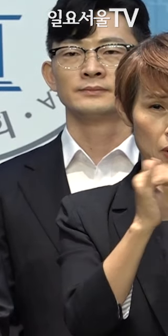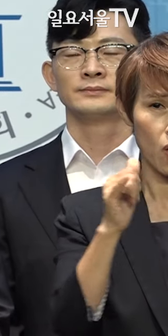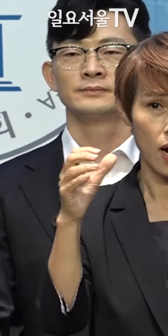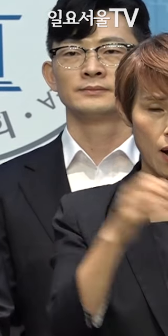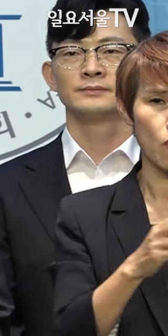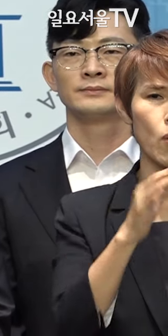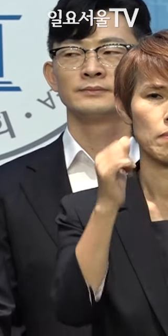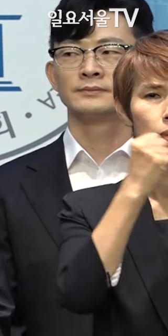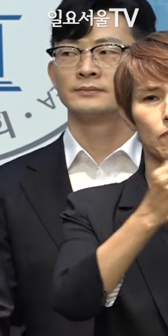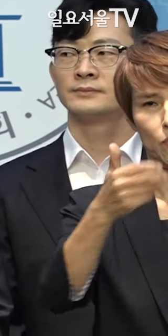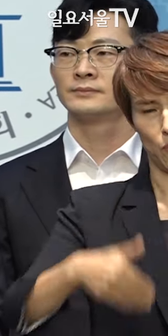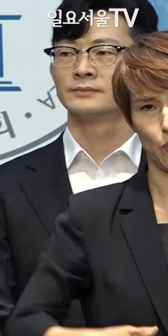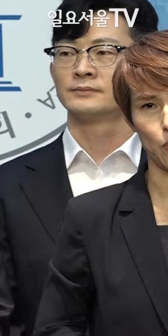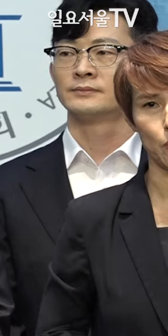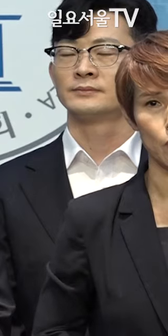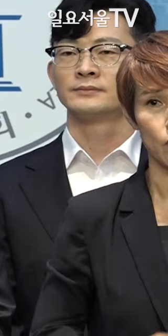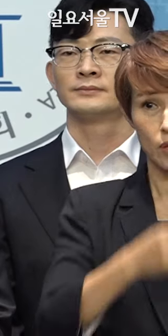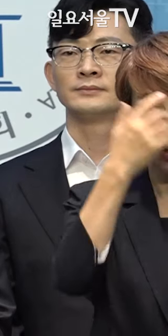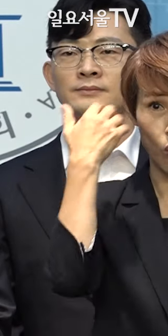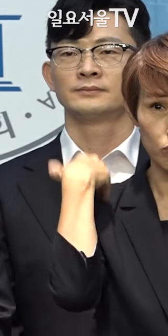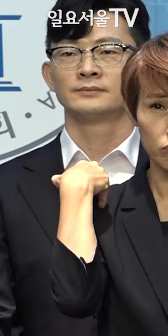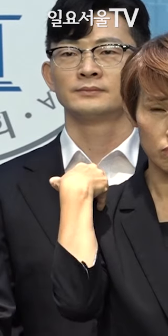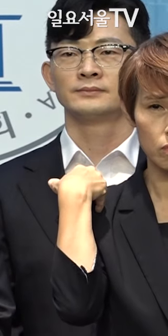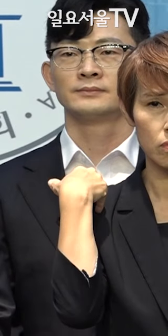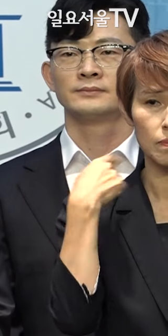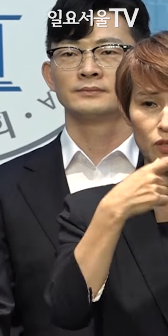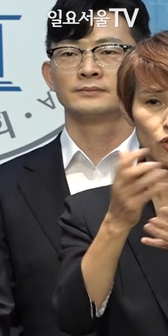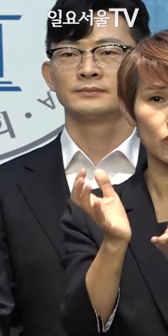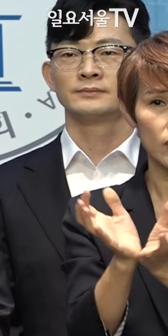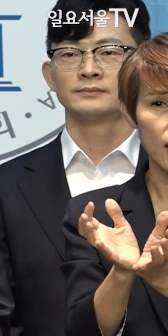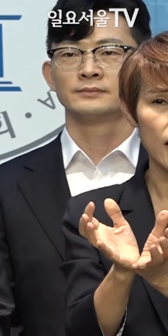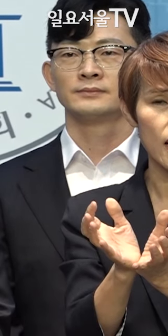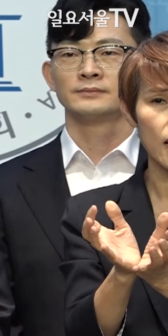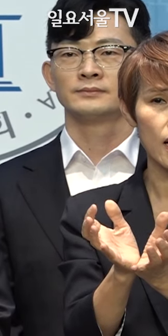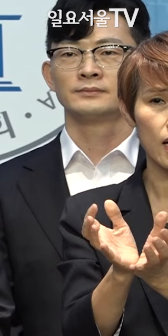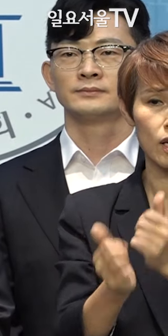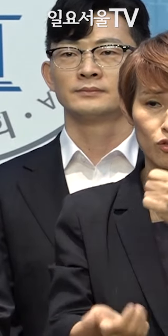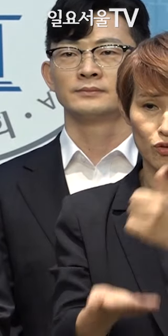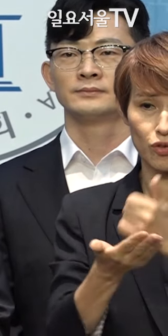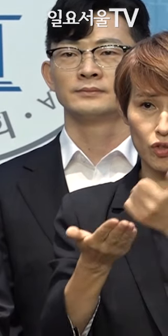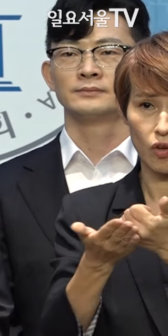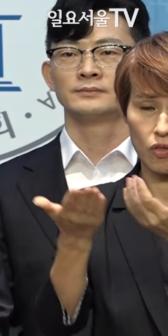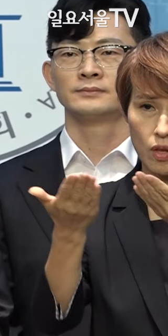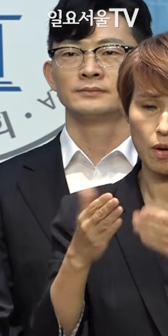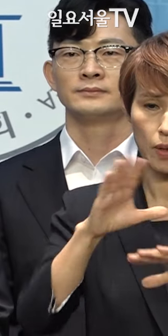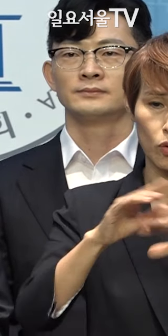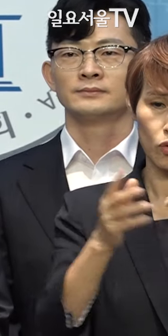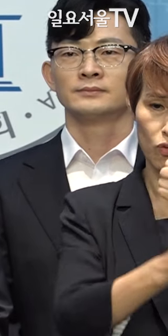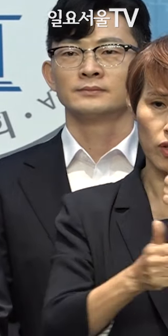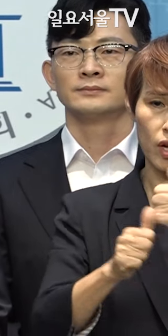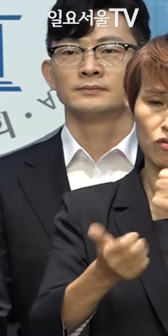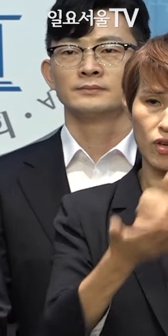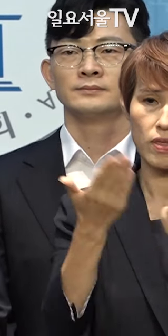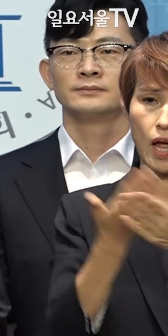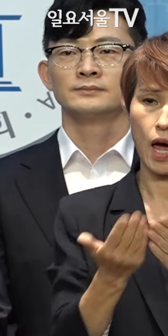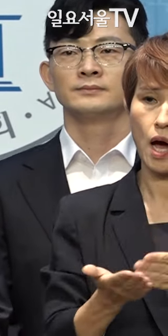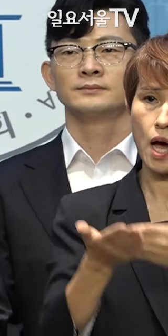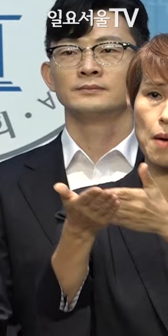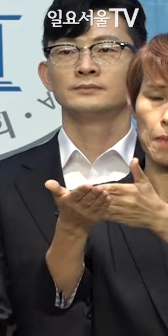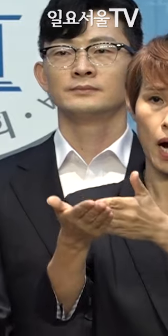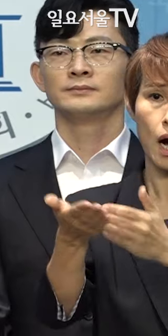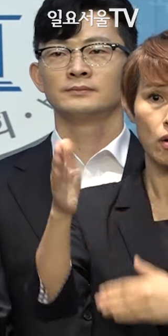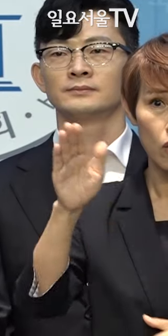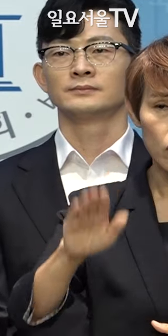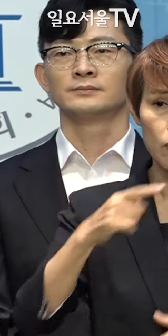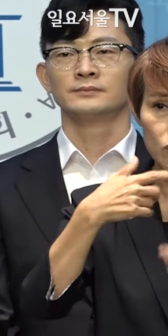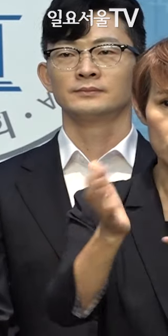복원하여야 합니다. 정부는 그동안 수차례에 걸쳐 민주당의 민주당 추천목 방통위원 두 사람을 추천해달라고 요청해왔습니다. 그러나